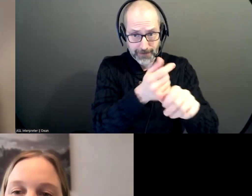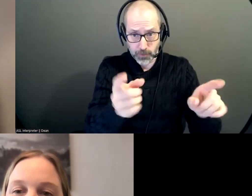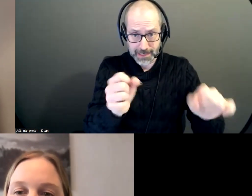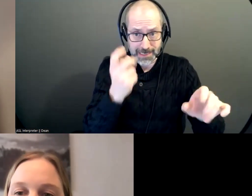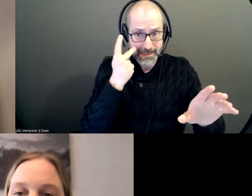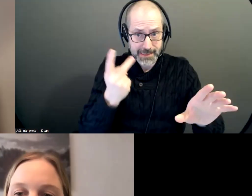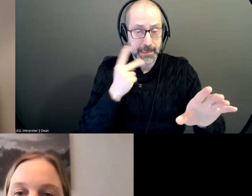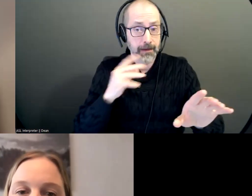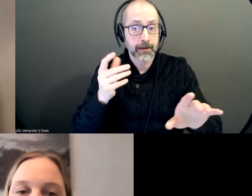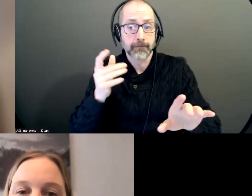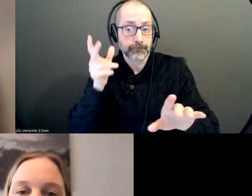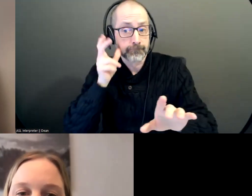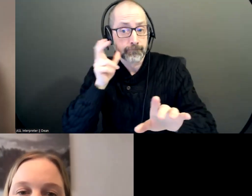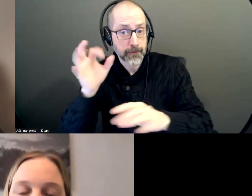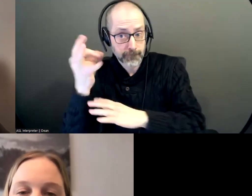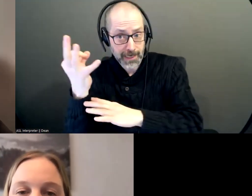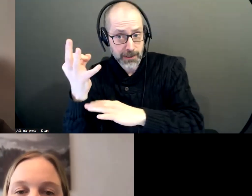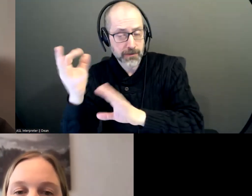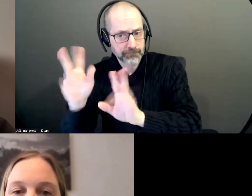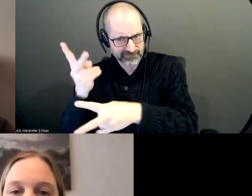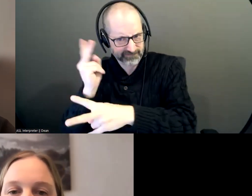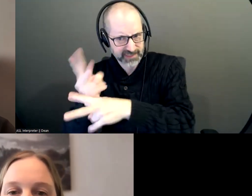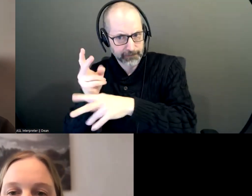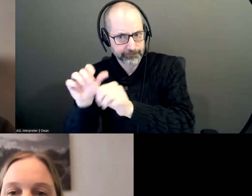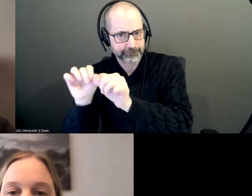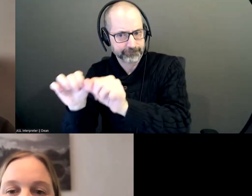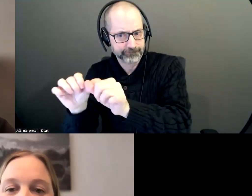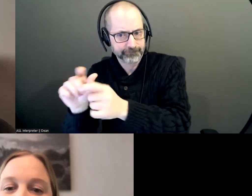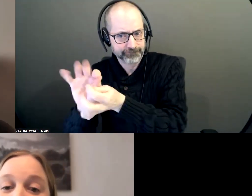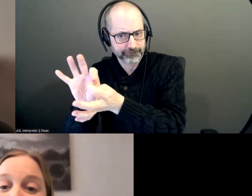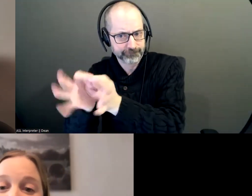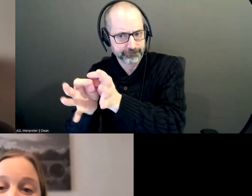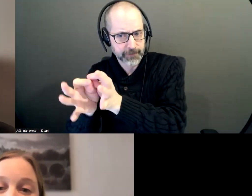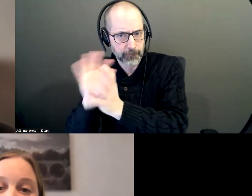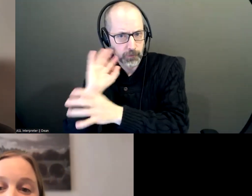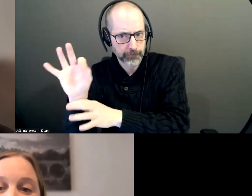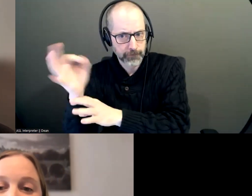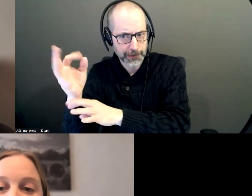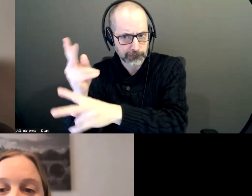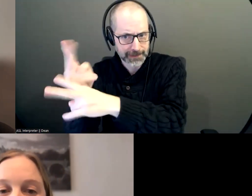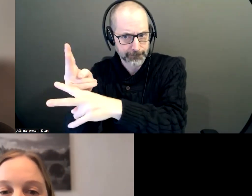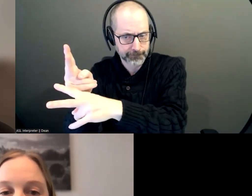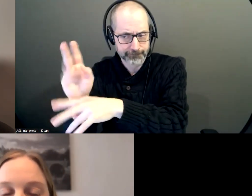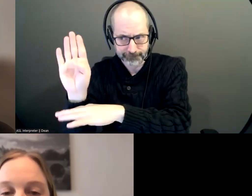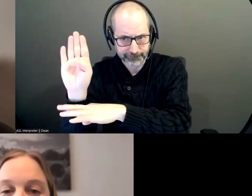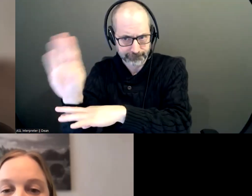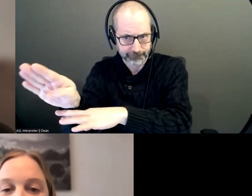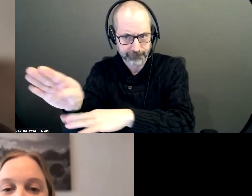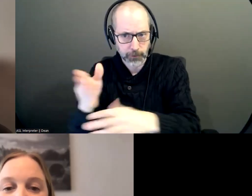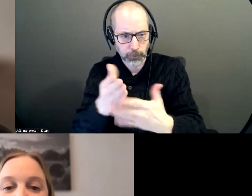listening vidéo in sera French, please visible continue pour using tous. the French Ceux audio qui écoutent channel en français, and continuez simultaneously à écouter